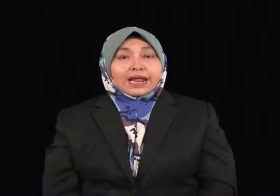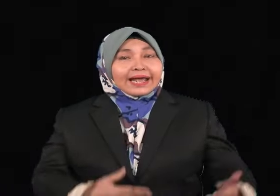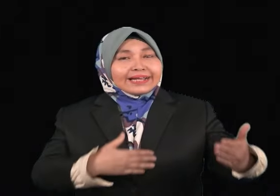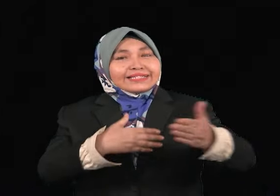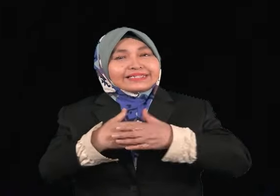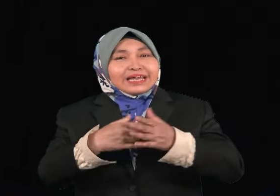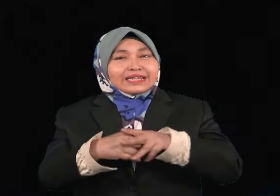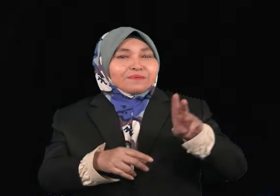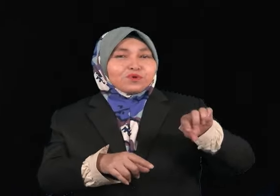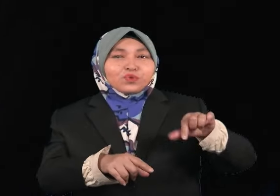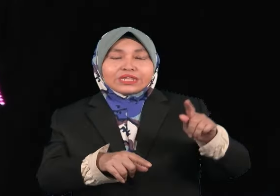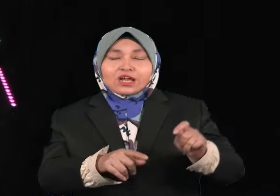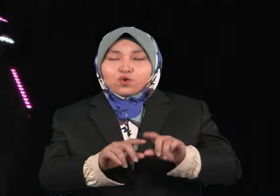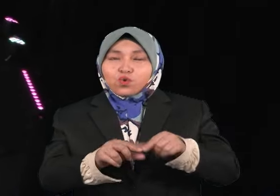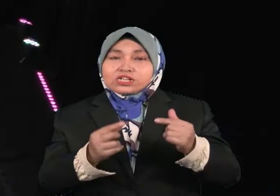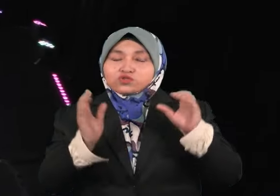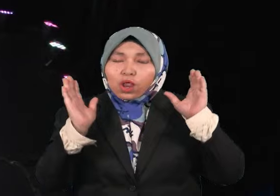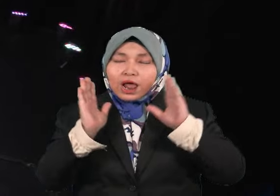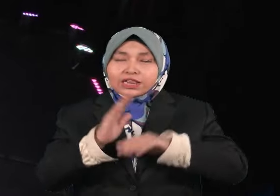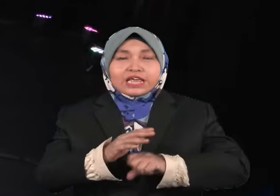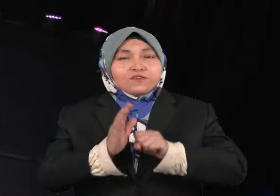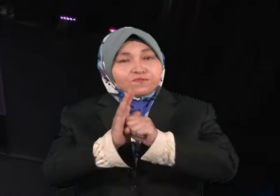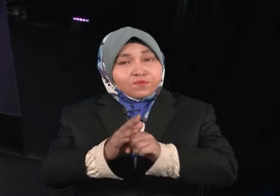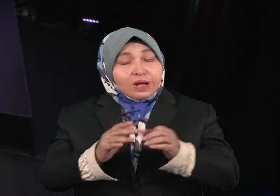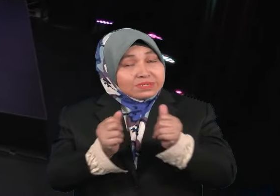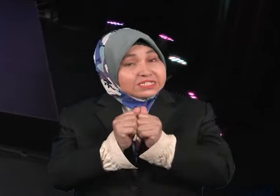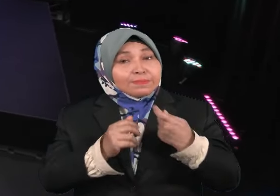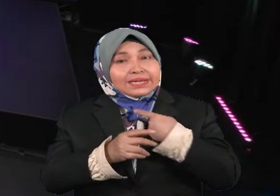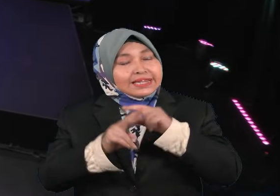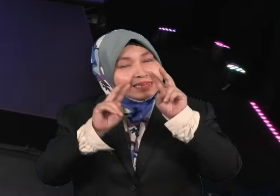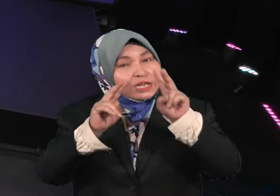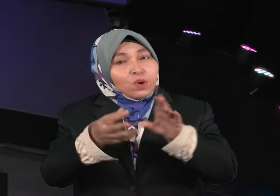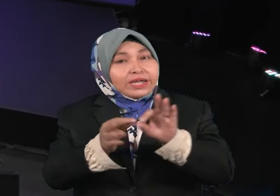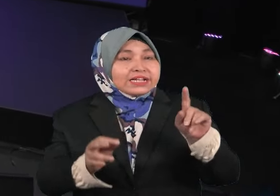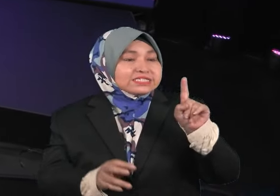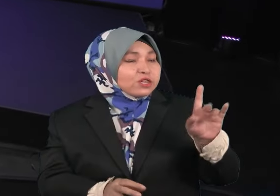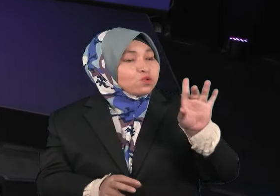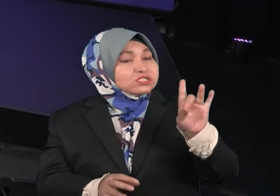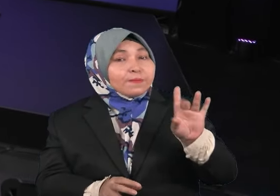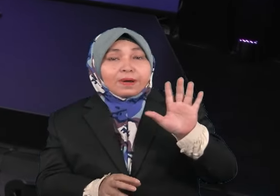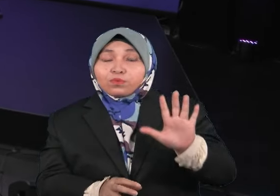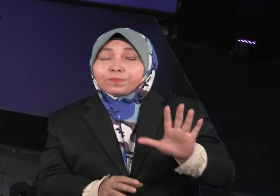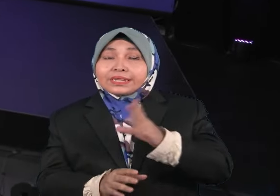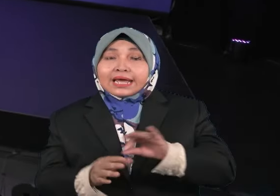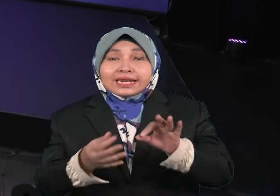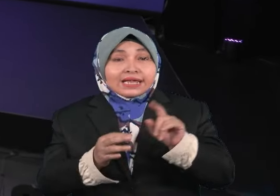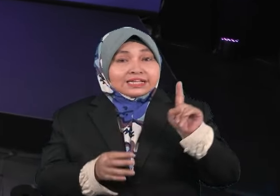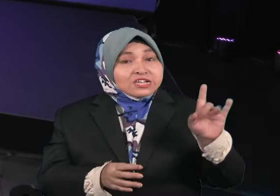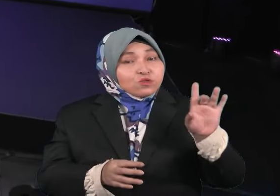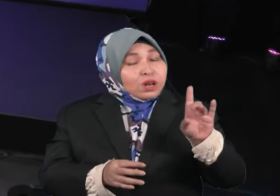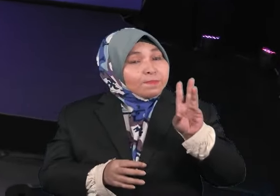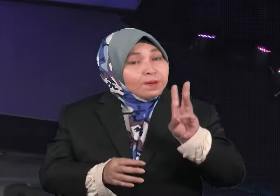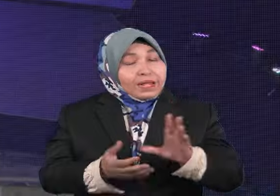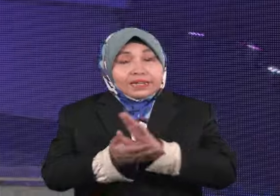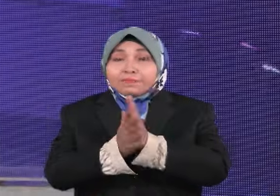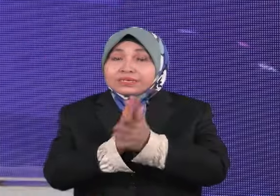dalam My Quran Time, Quran Salat Infaq pada hari ini untuk sama-sama kita melihat kepada ayat 185 dan ayat 186 sebagai